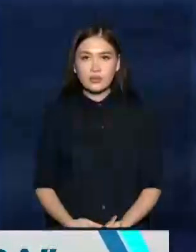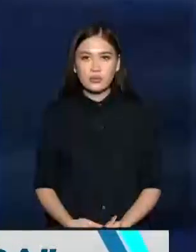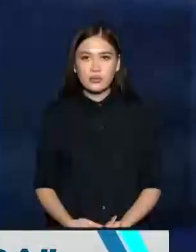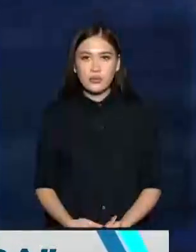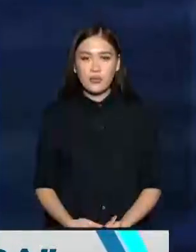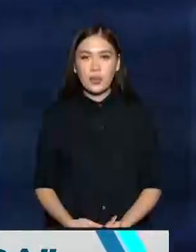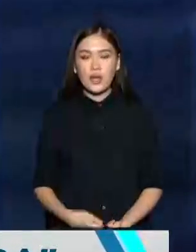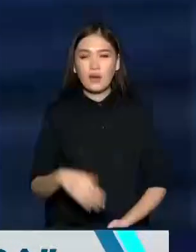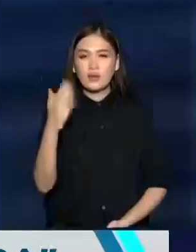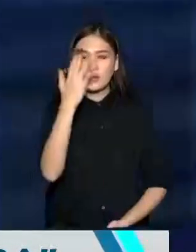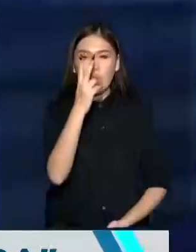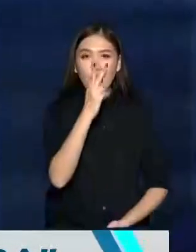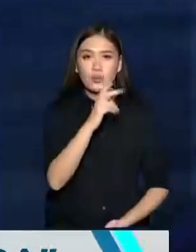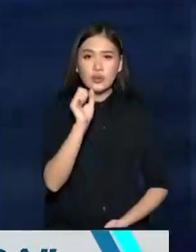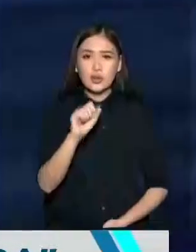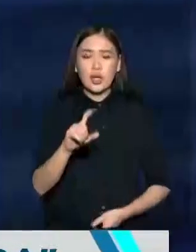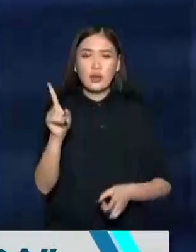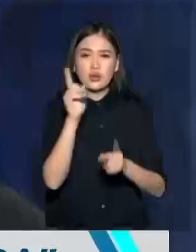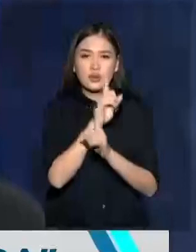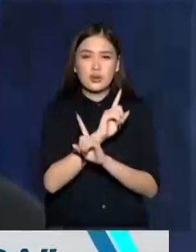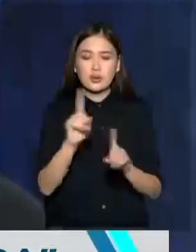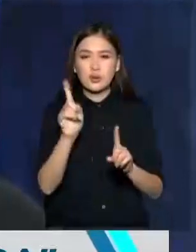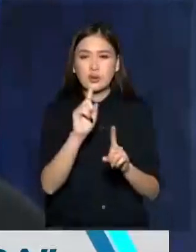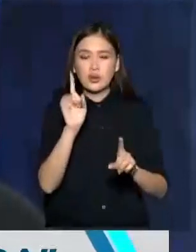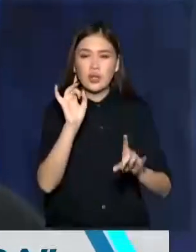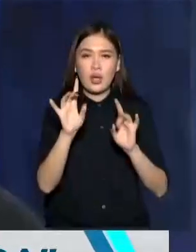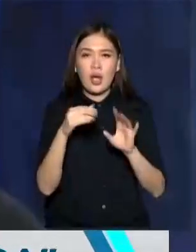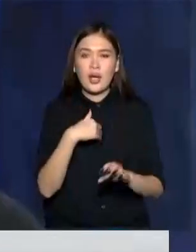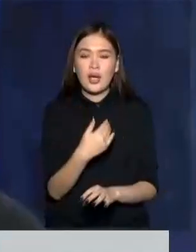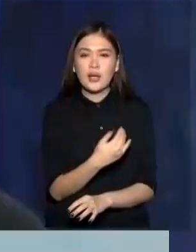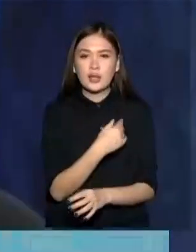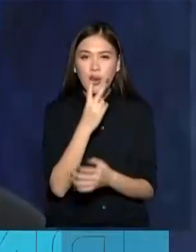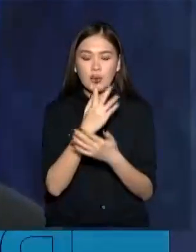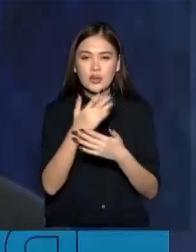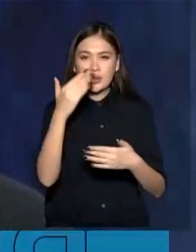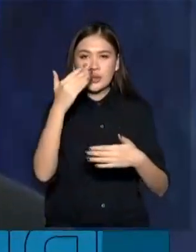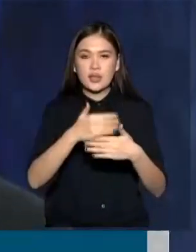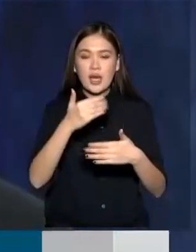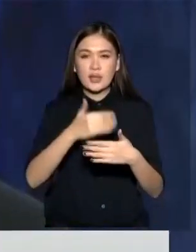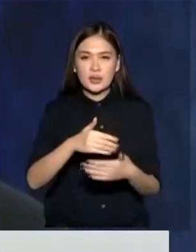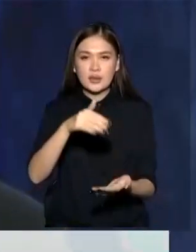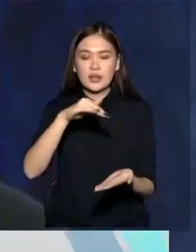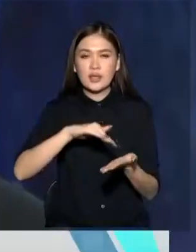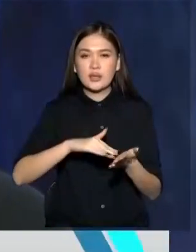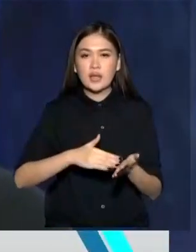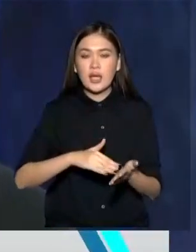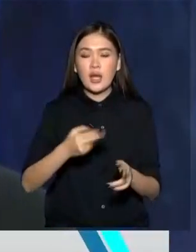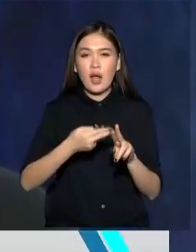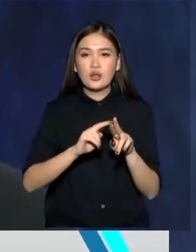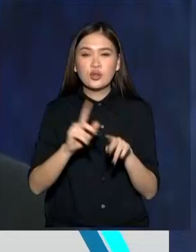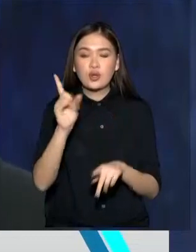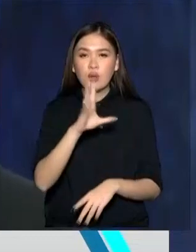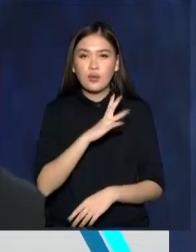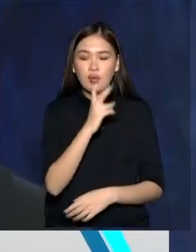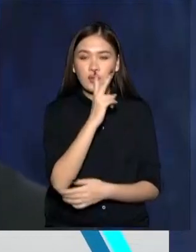в кино можно сделать спецэффекты еще что-то А я хотела сделать на Театральной сцене Вот это волшебство и чтобы